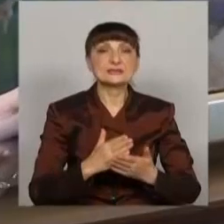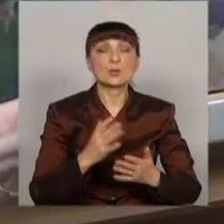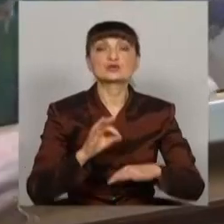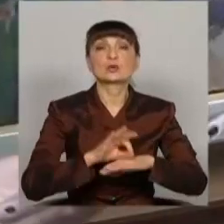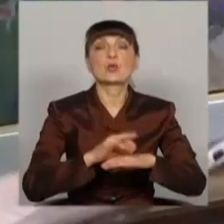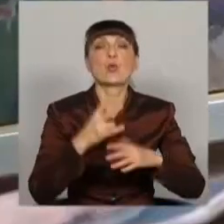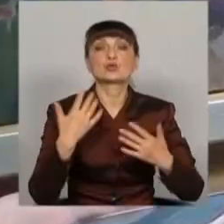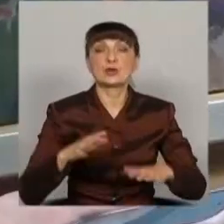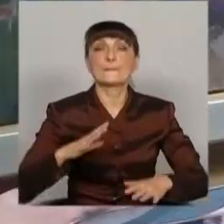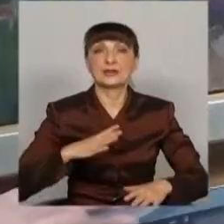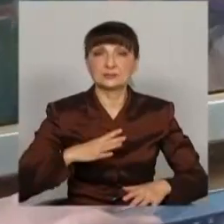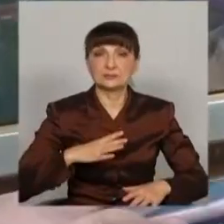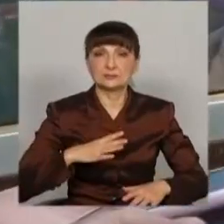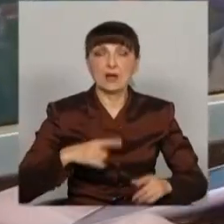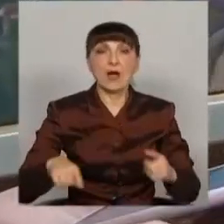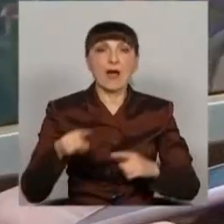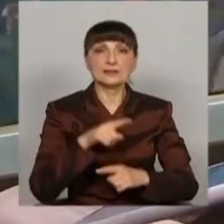переболевшие пациенты, которые